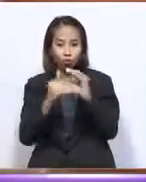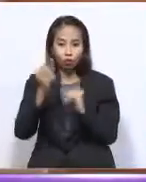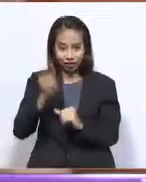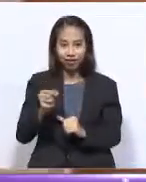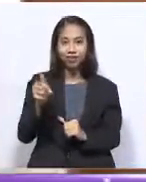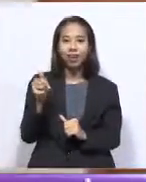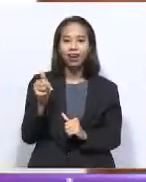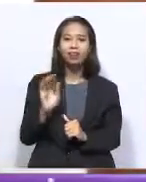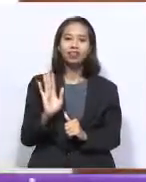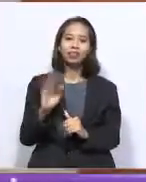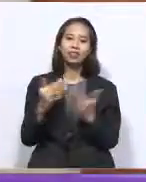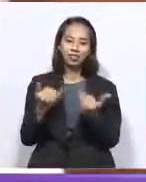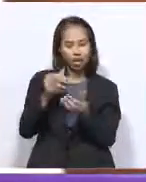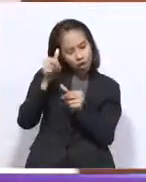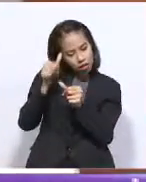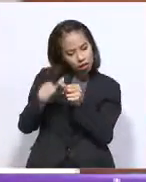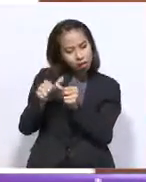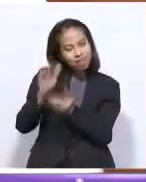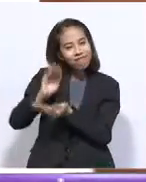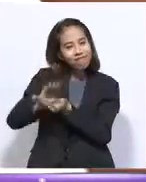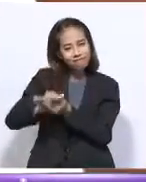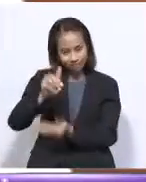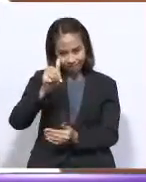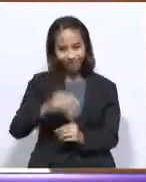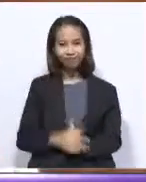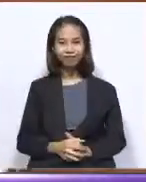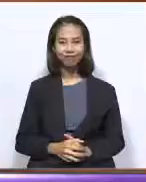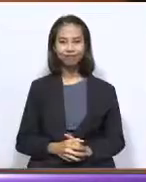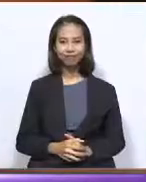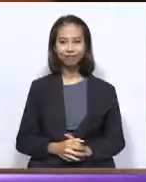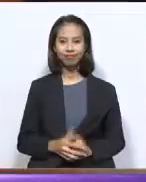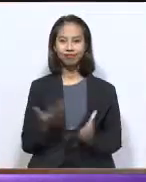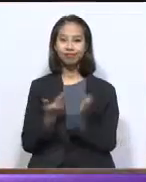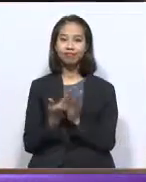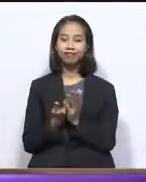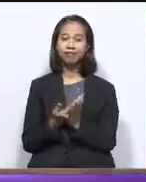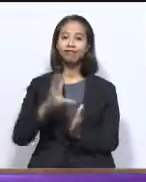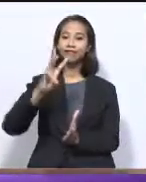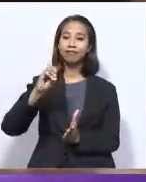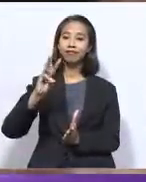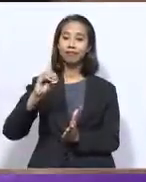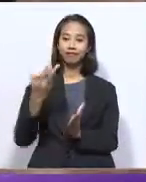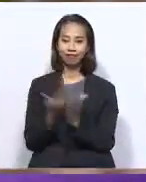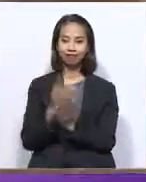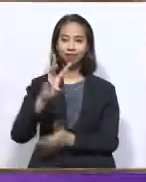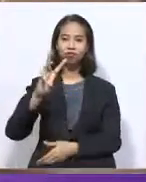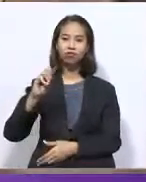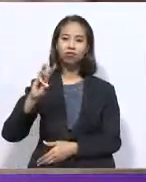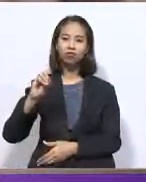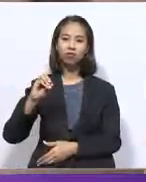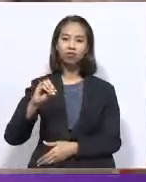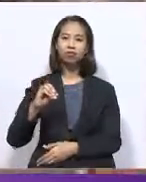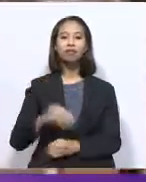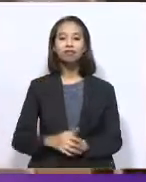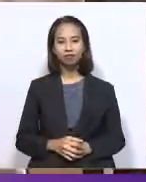งๆแล้วก็อีกอย่างนึงเนี่ยเก็บเป็นที่ระลึกได้ด้วย ราคา60บาทค่ะ ราคาเท่าไหร่นะคร ับ 60บาทค่ะ เพียง